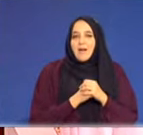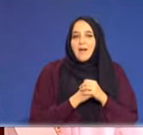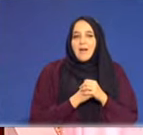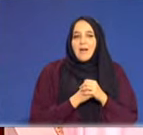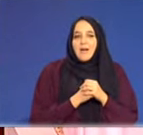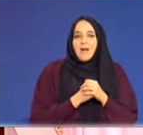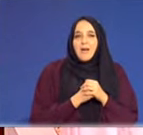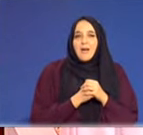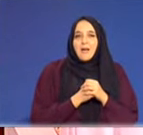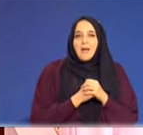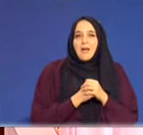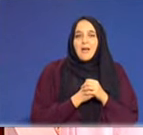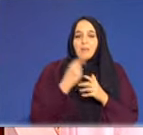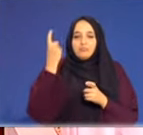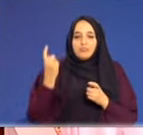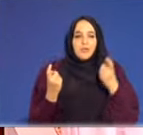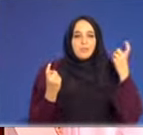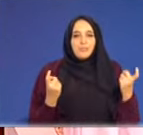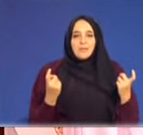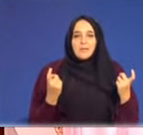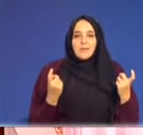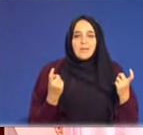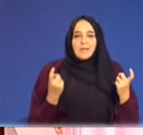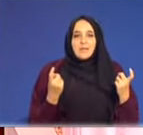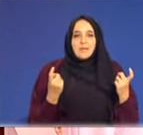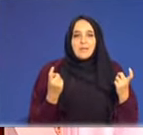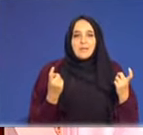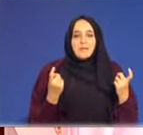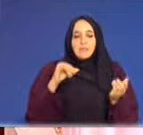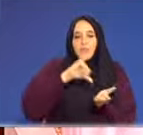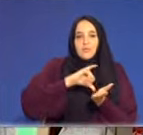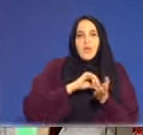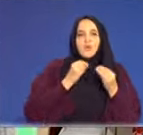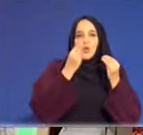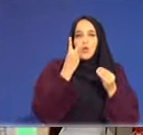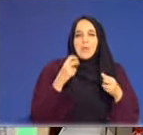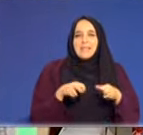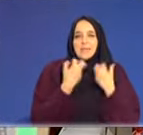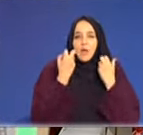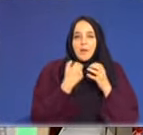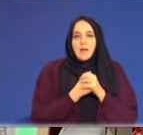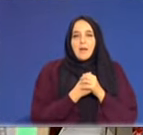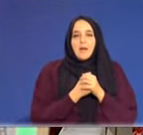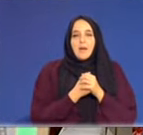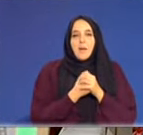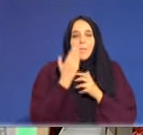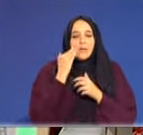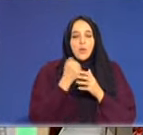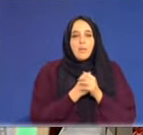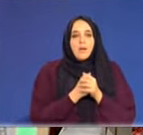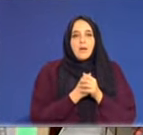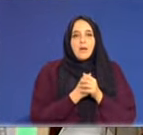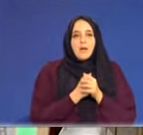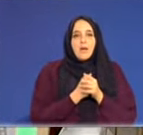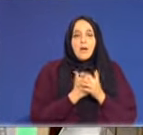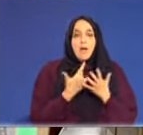هؤلاء الخصوم أمام رجال الصلح. ممكن هنا نعطي مثالين متناقضين. الأول أنه